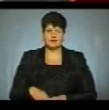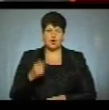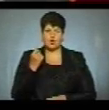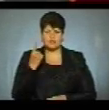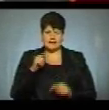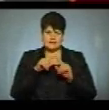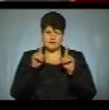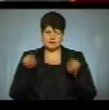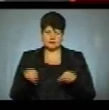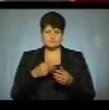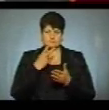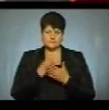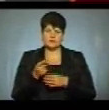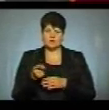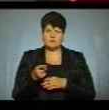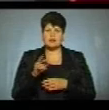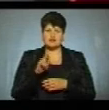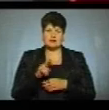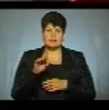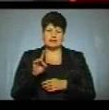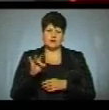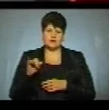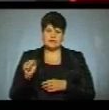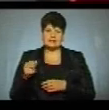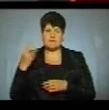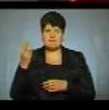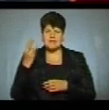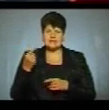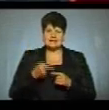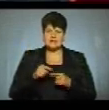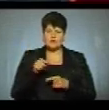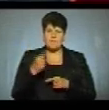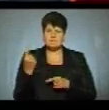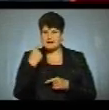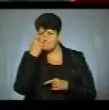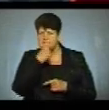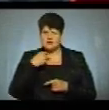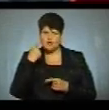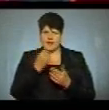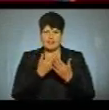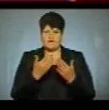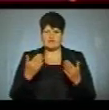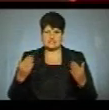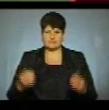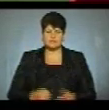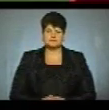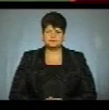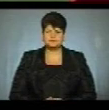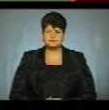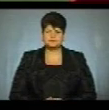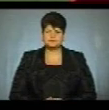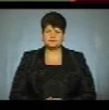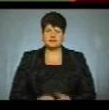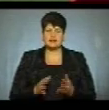11 картин презентує в Тернополі Ярослав Леонець із Хмельницького. Це його перша персональна виставка.